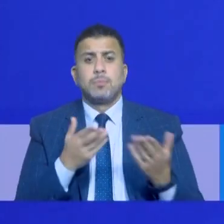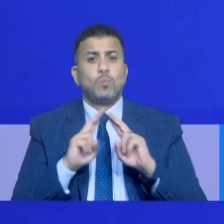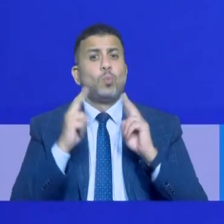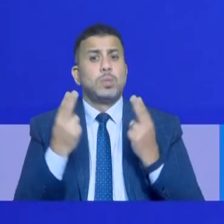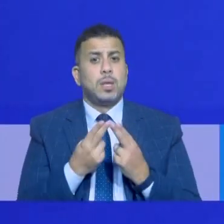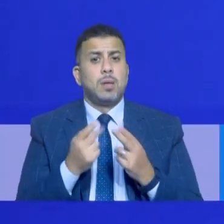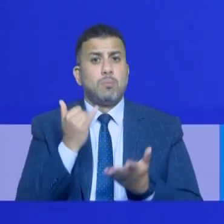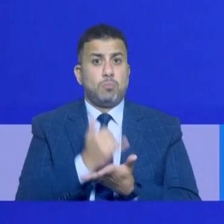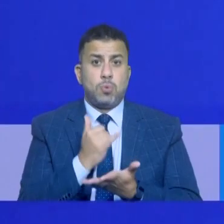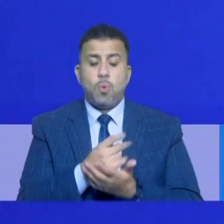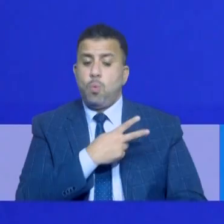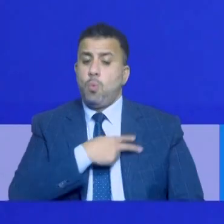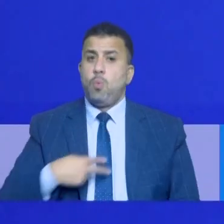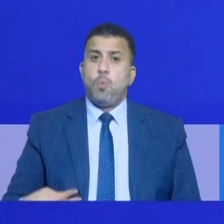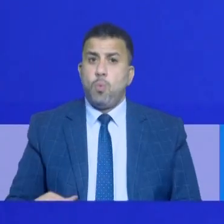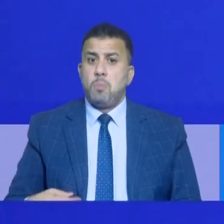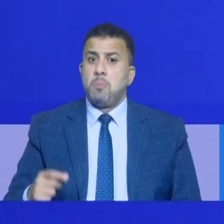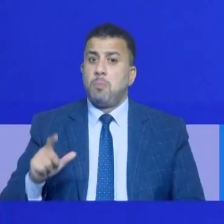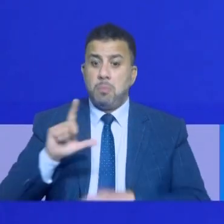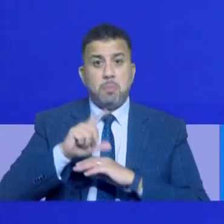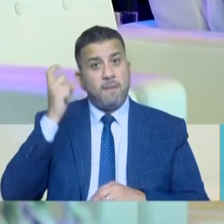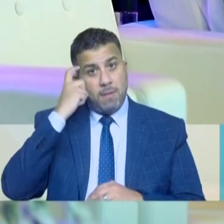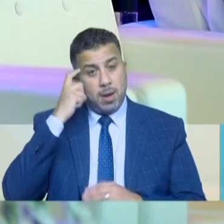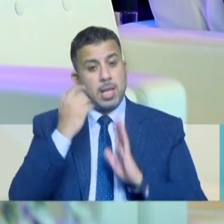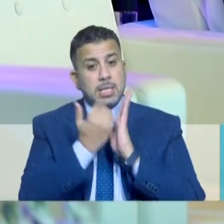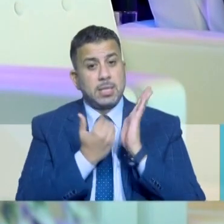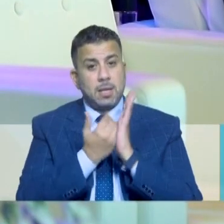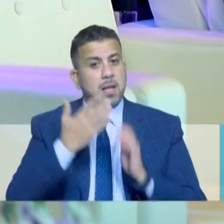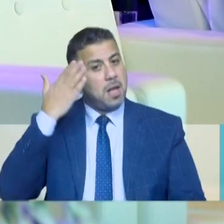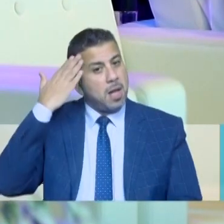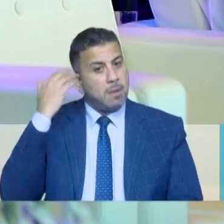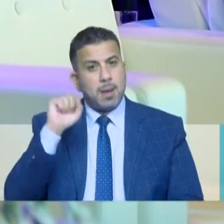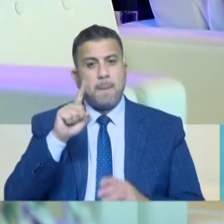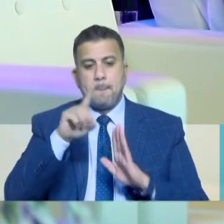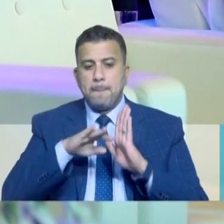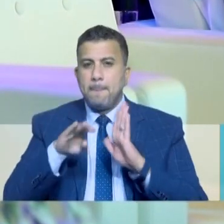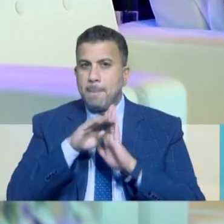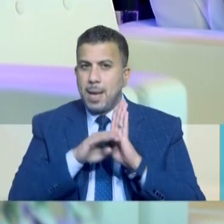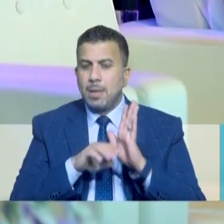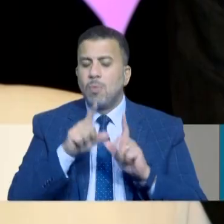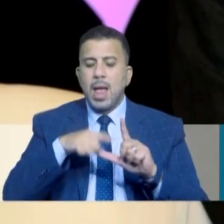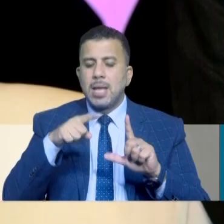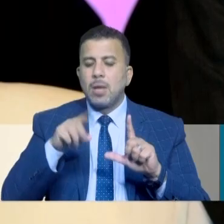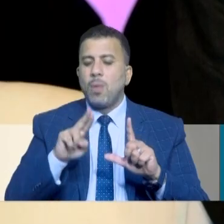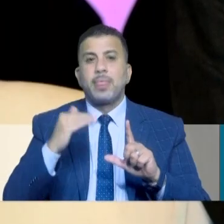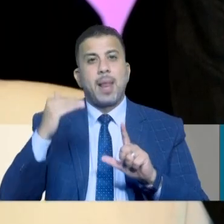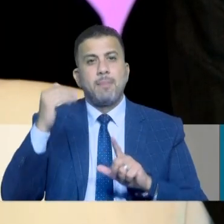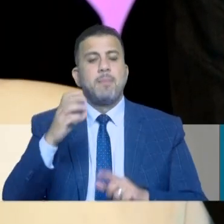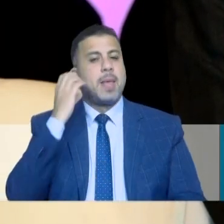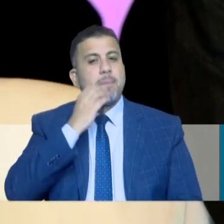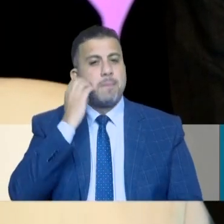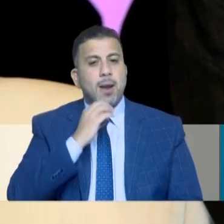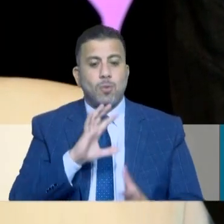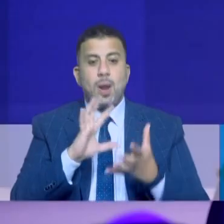المنتدى مسؤولين حكوميين وقاده فكر واقتصاد وخبراء في البيانات والاحصاء والتنميه من الامارات